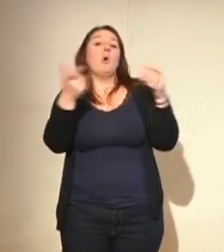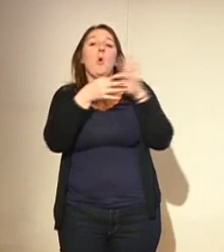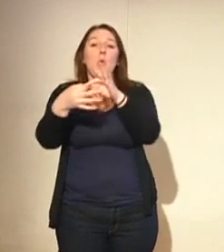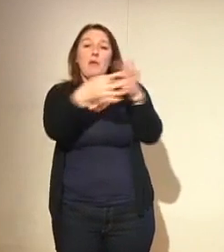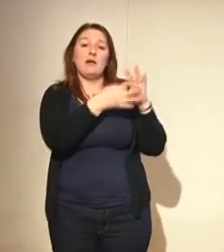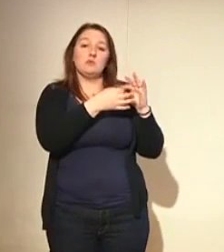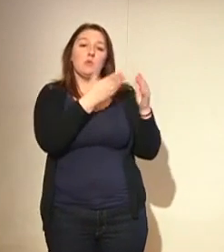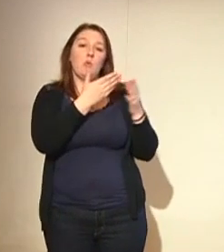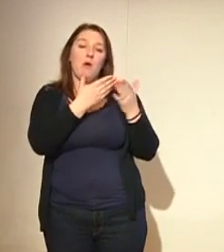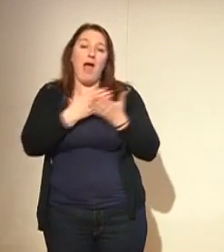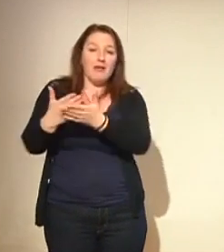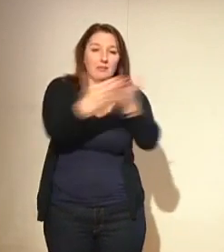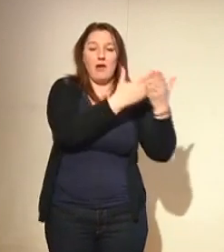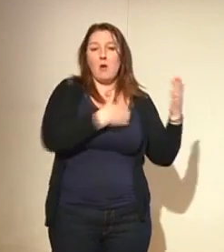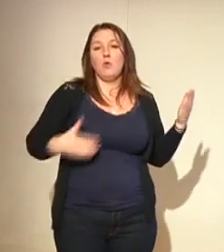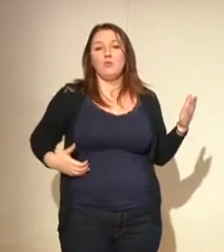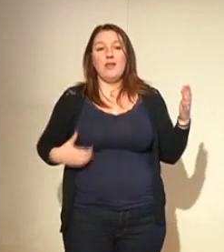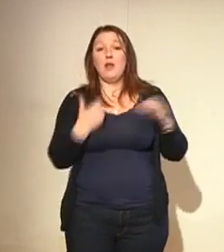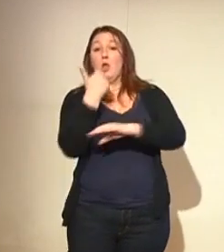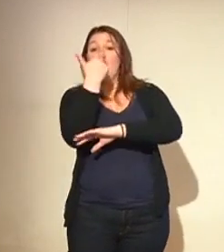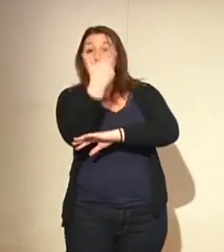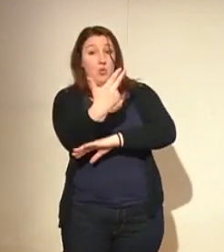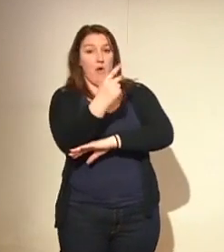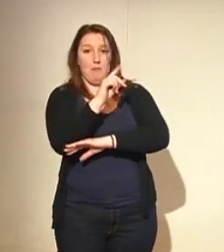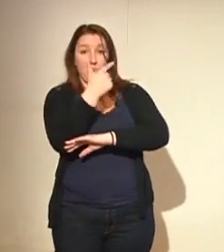intercommunale et